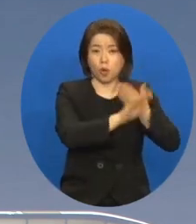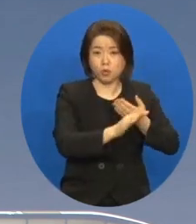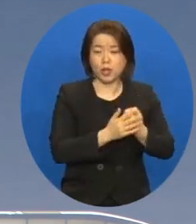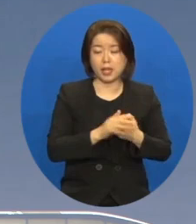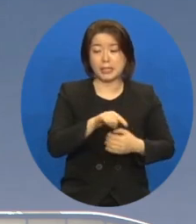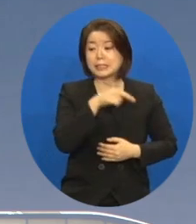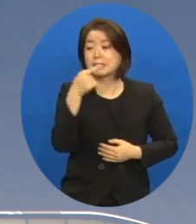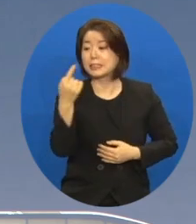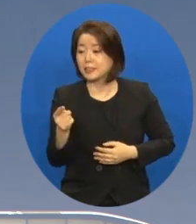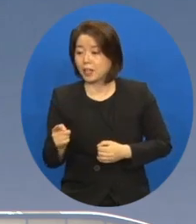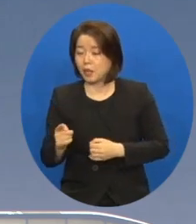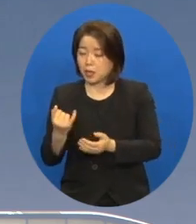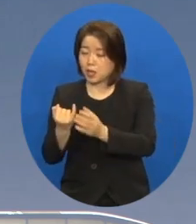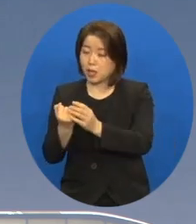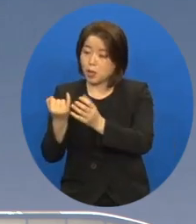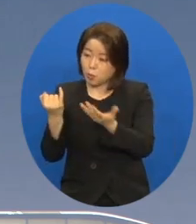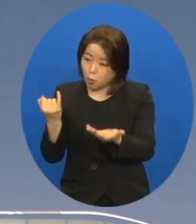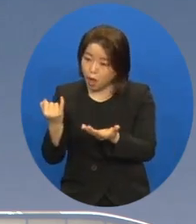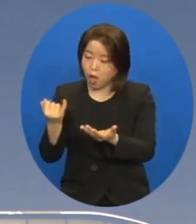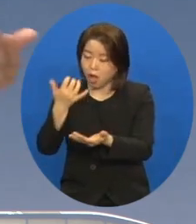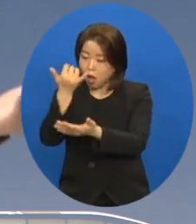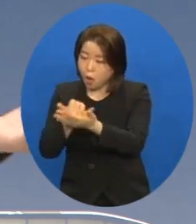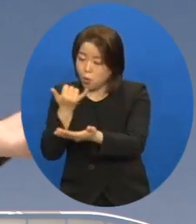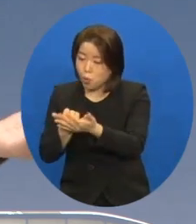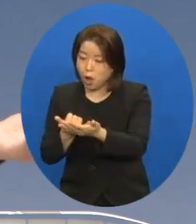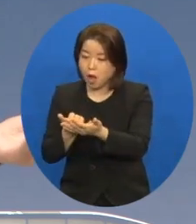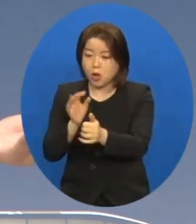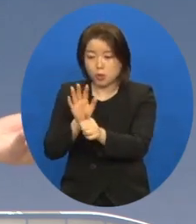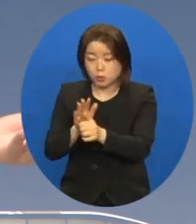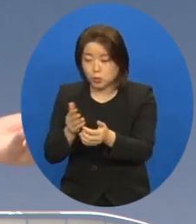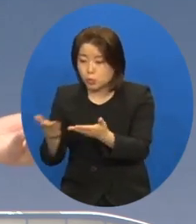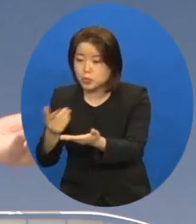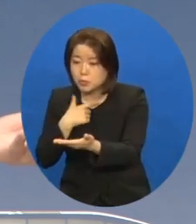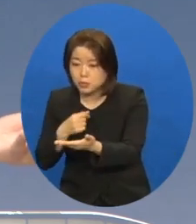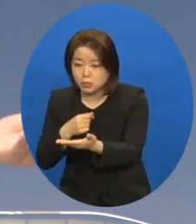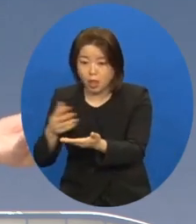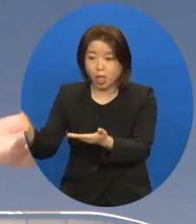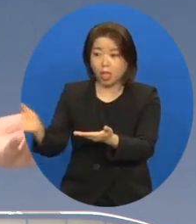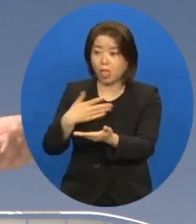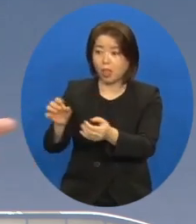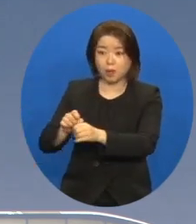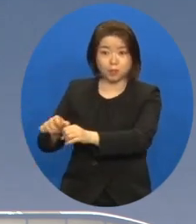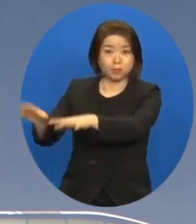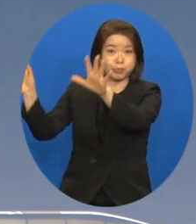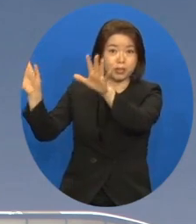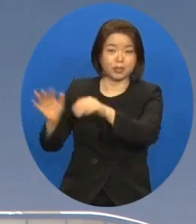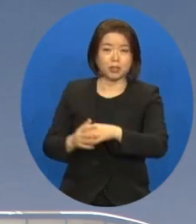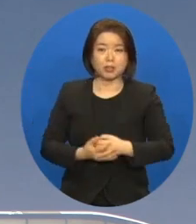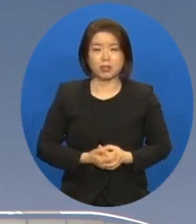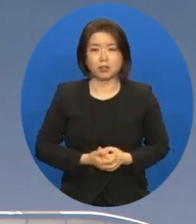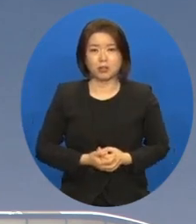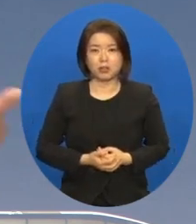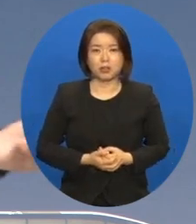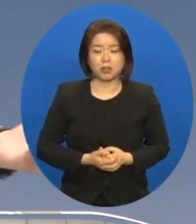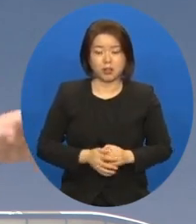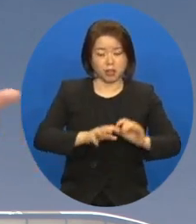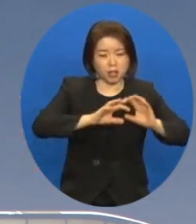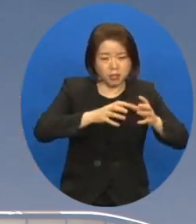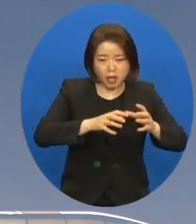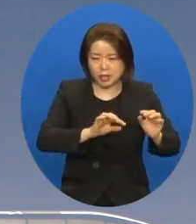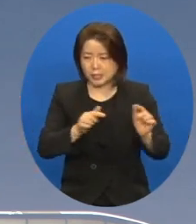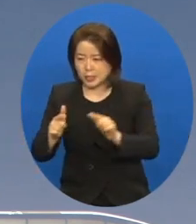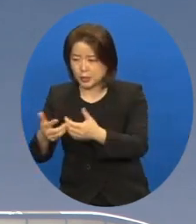고아와 과부들을 도우려고 했는데 고아와 과부들이 다 없어졌어요. 이렇게 저렇게 나라와